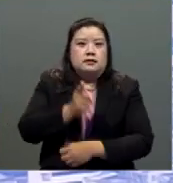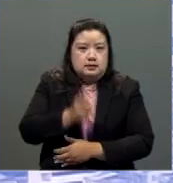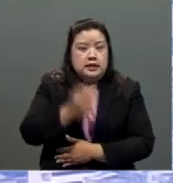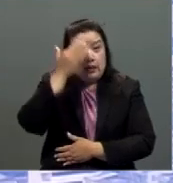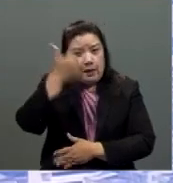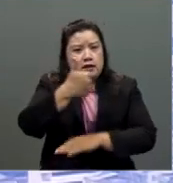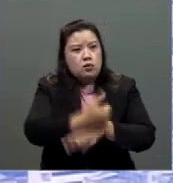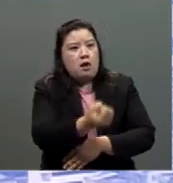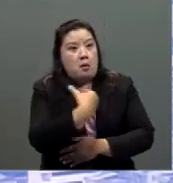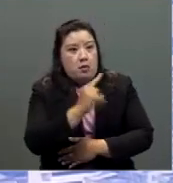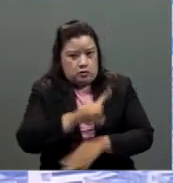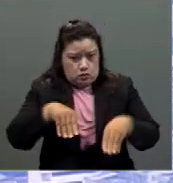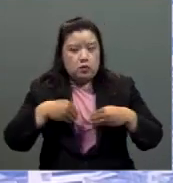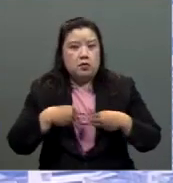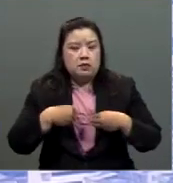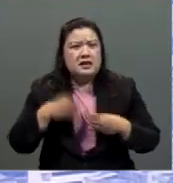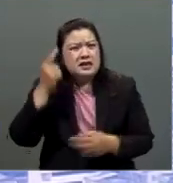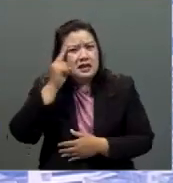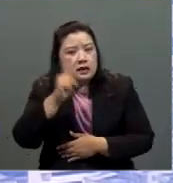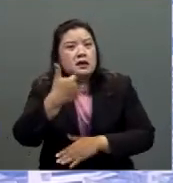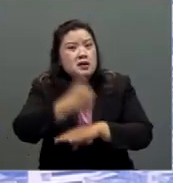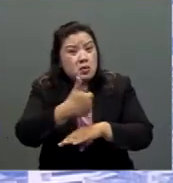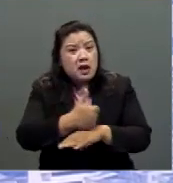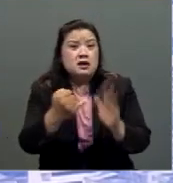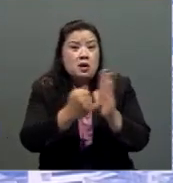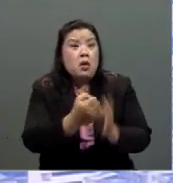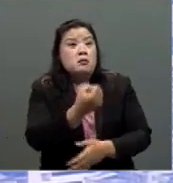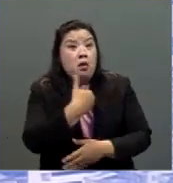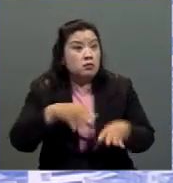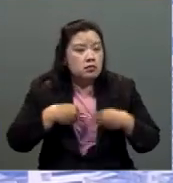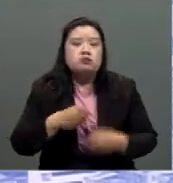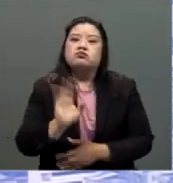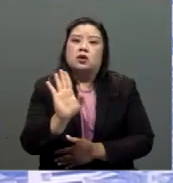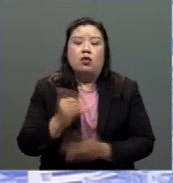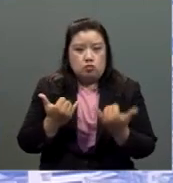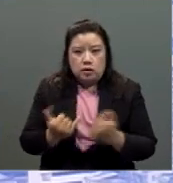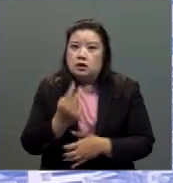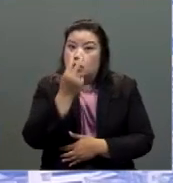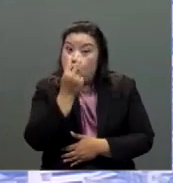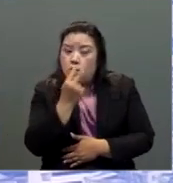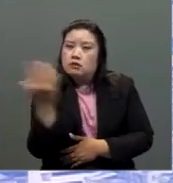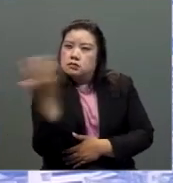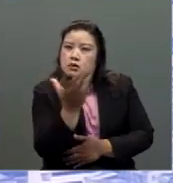งๆแล้วไม่ต้องผู้ว่าสั่งหรอกครับเพราะถ้าท่านฟังดูจากรายการของเรานะครับในการแถลงของเราทุกวัน